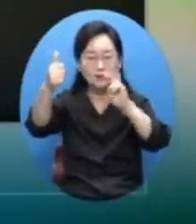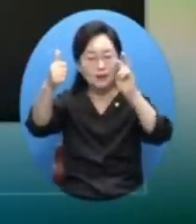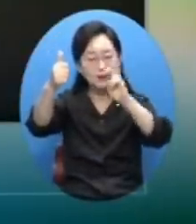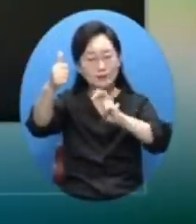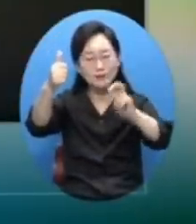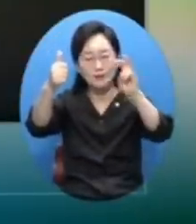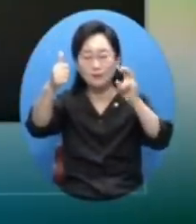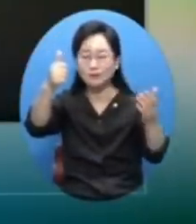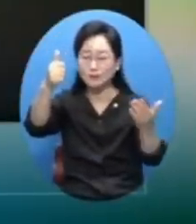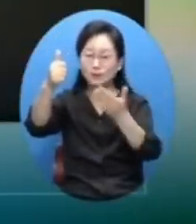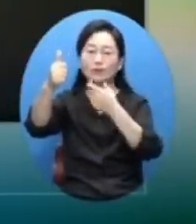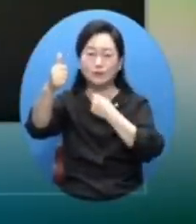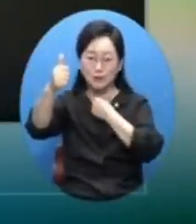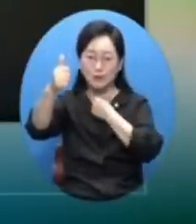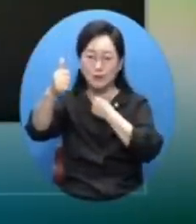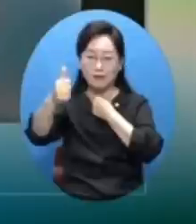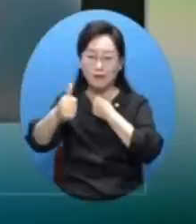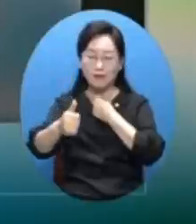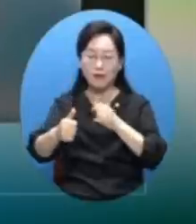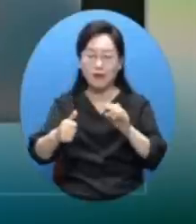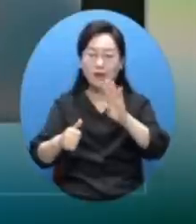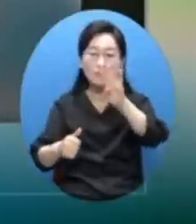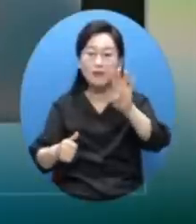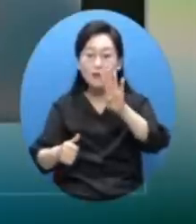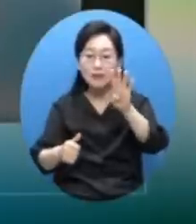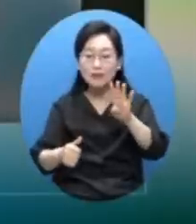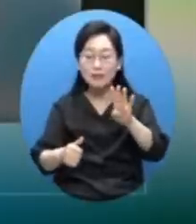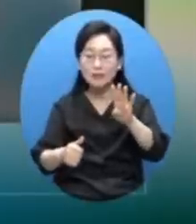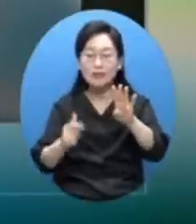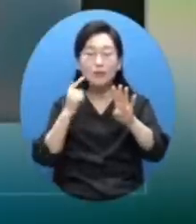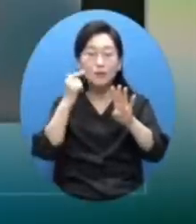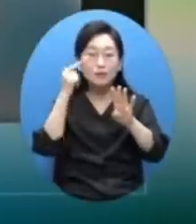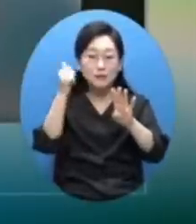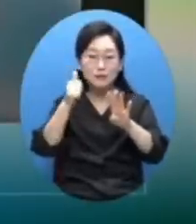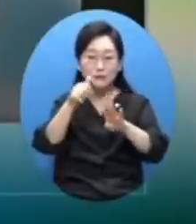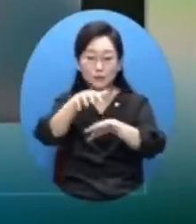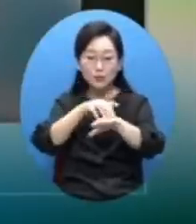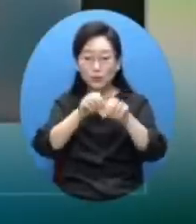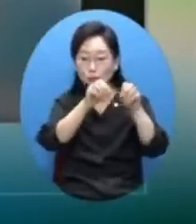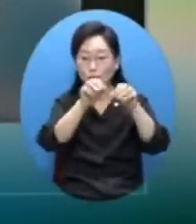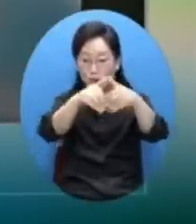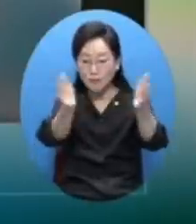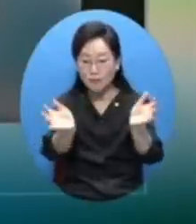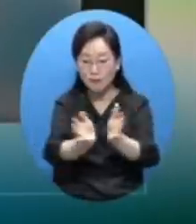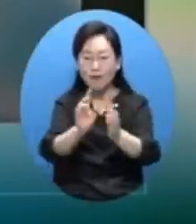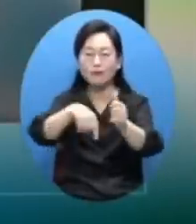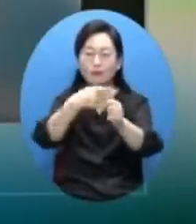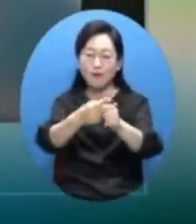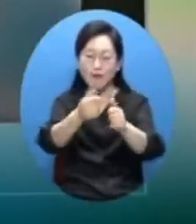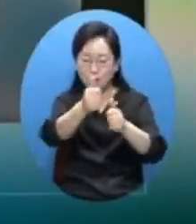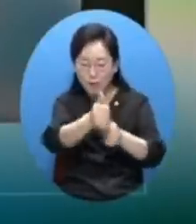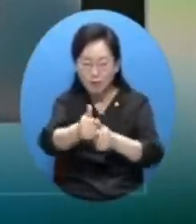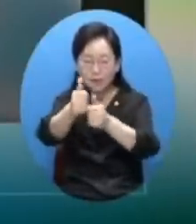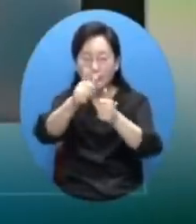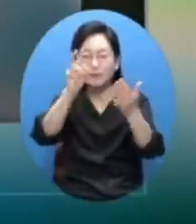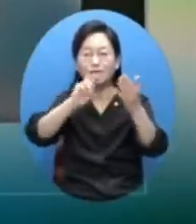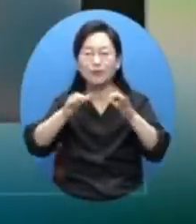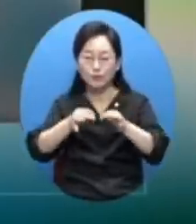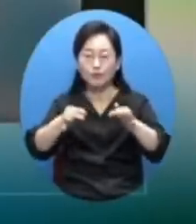그래서 빌리브레함 전도단에 들어가서 분리가라는 목사님 가신 것마다 찬양을 불렀습니다